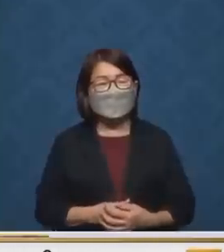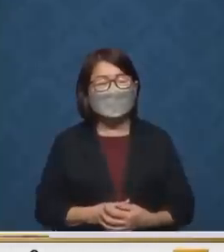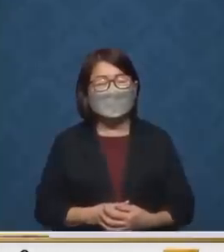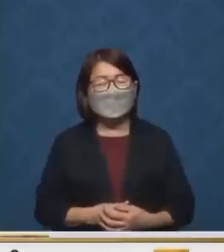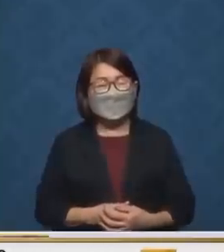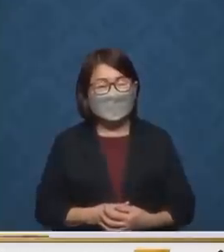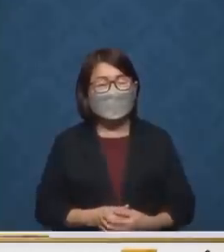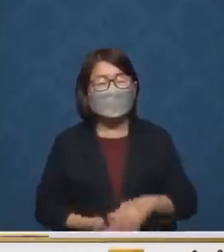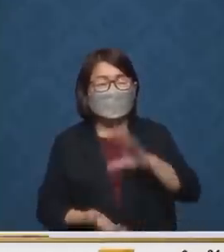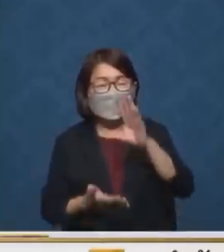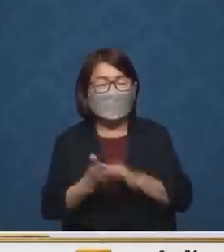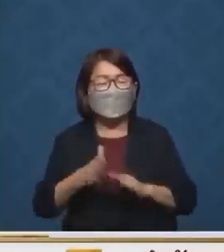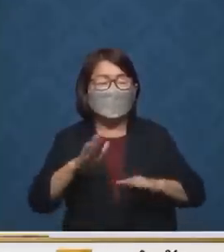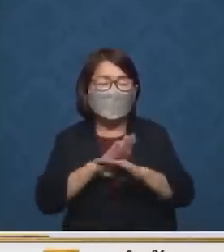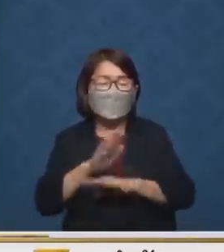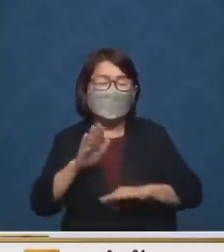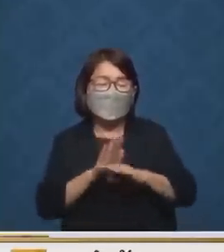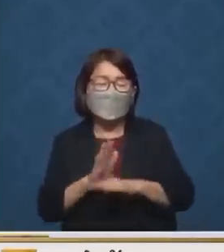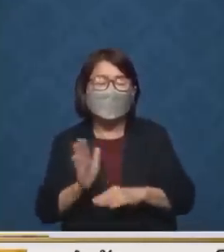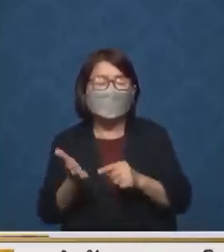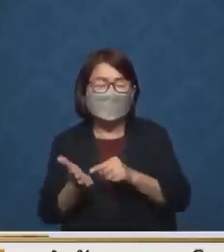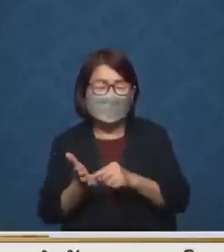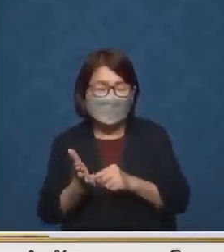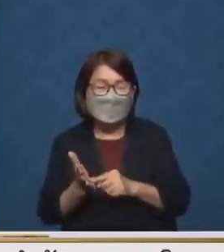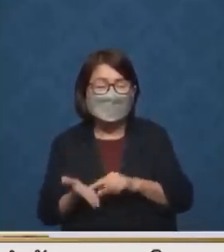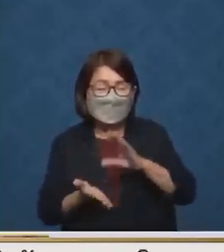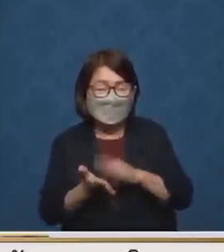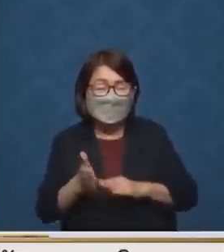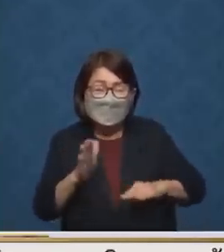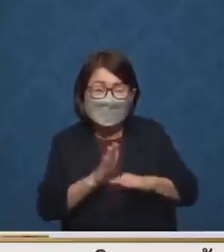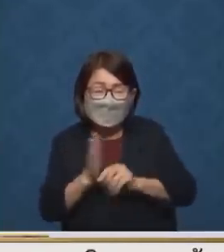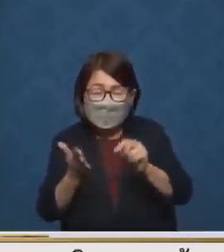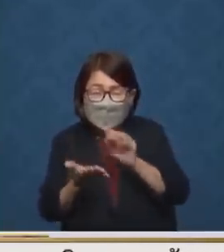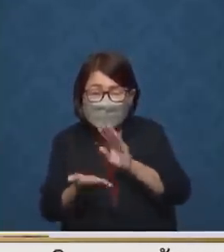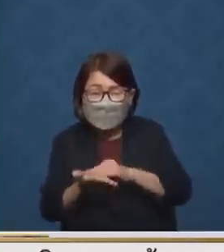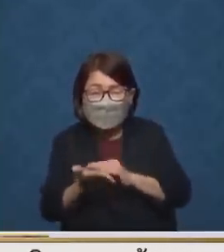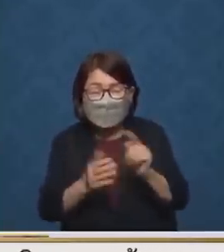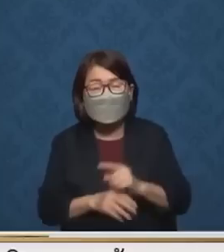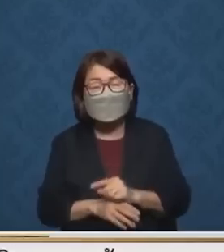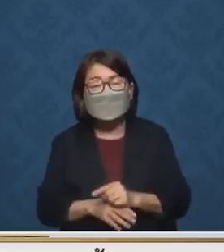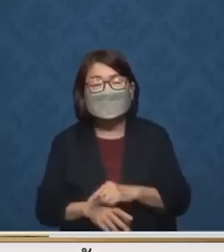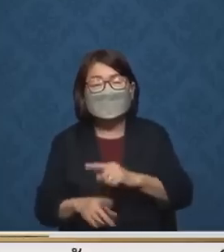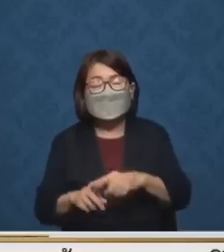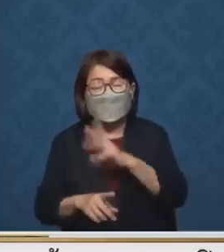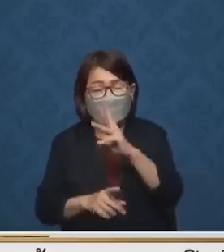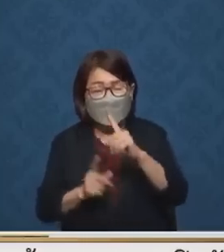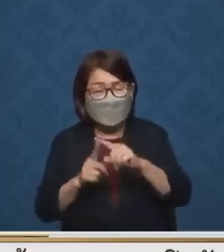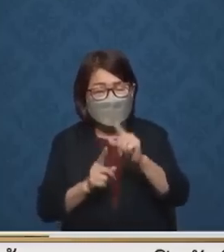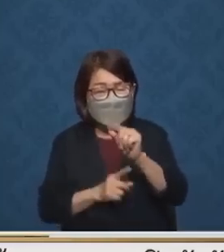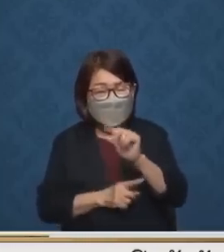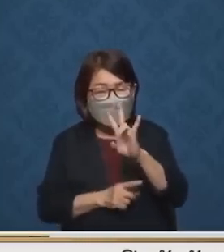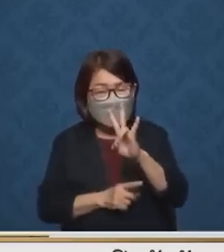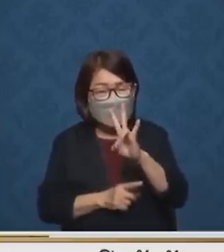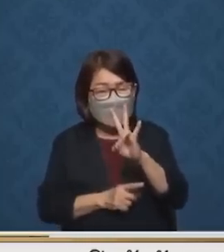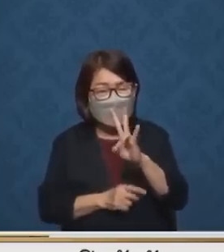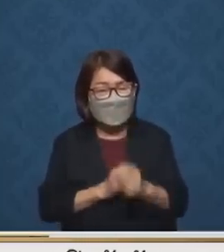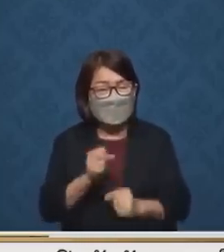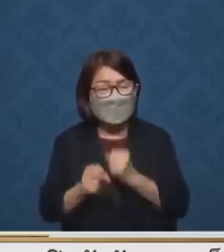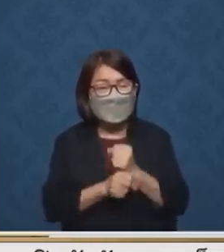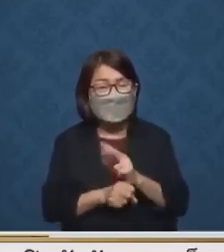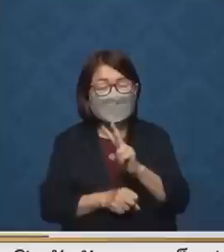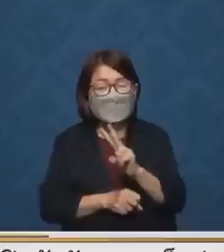บันทึกข้อความวันที่ยี่ 17 มิตธุนายน201964